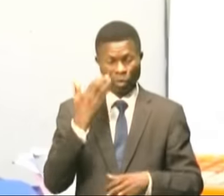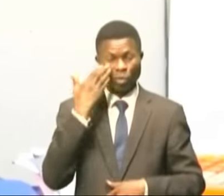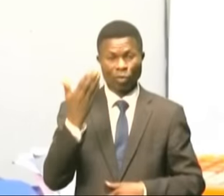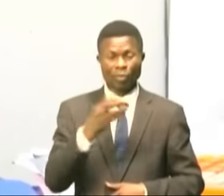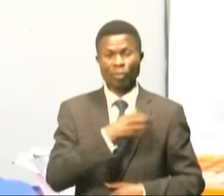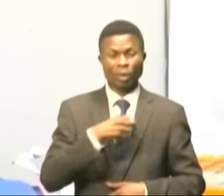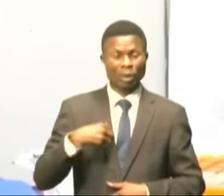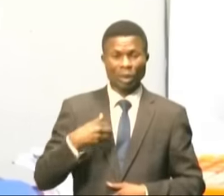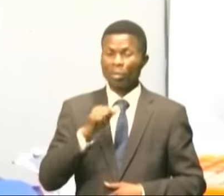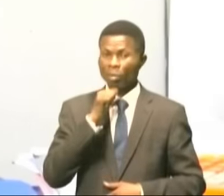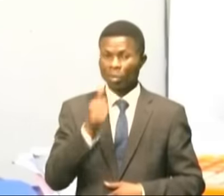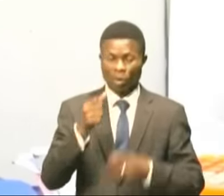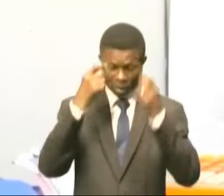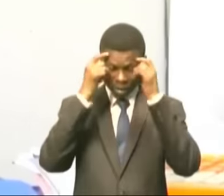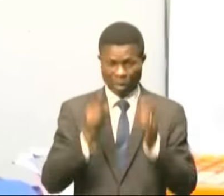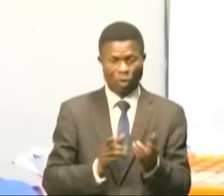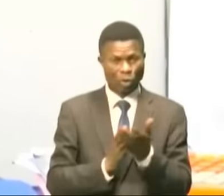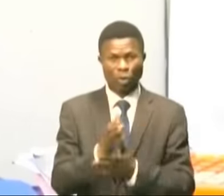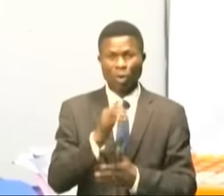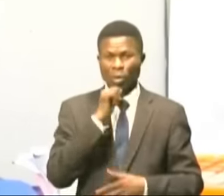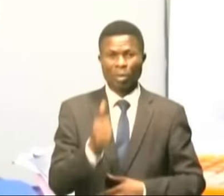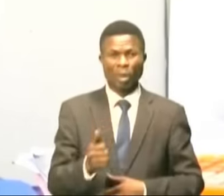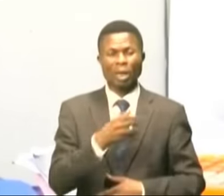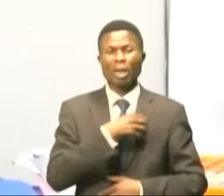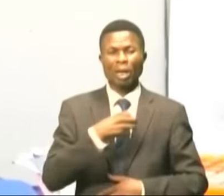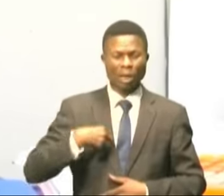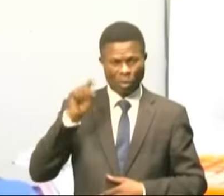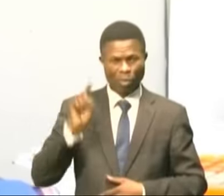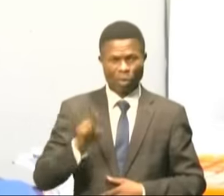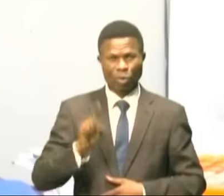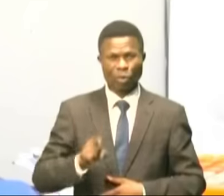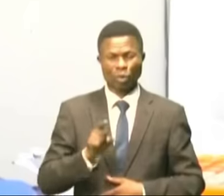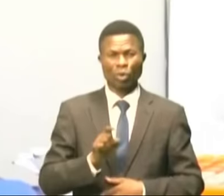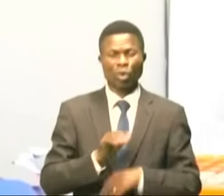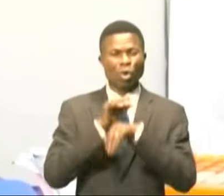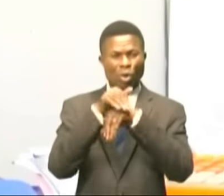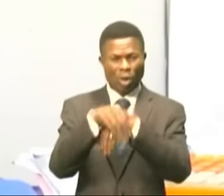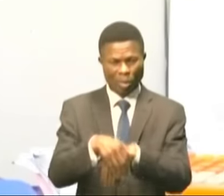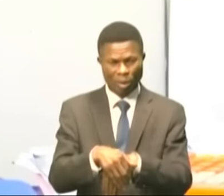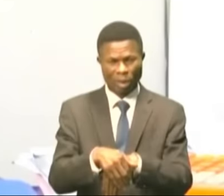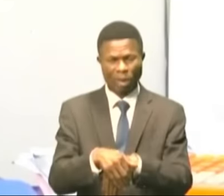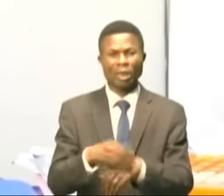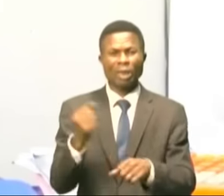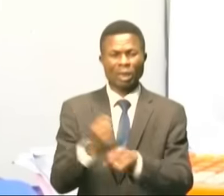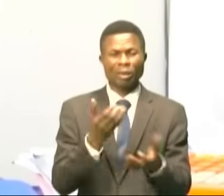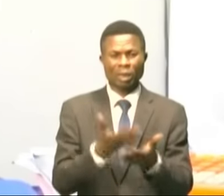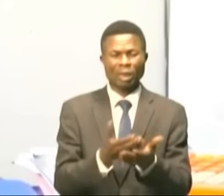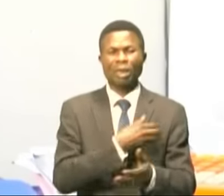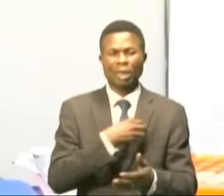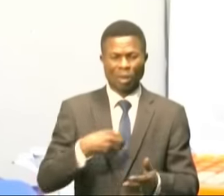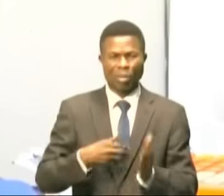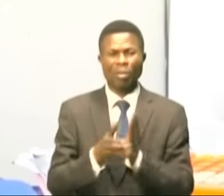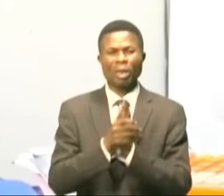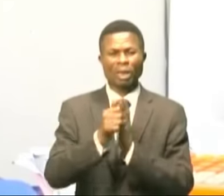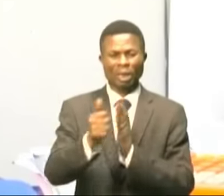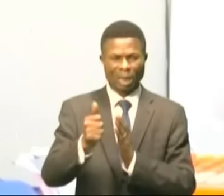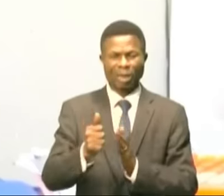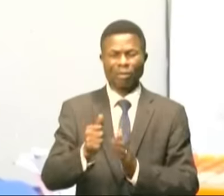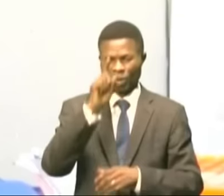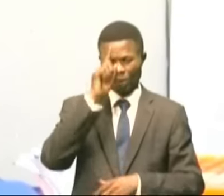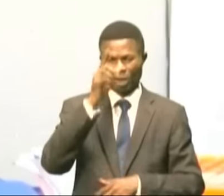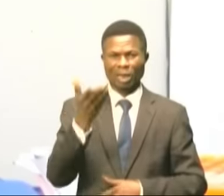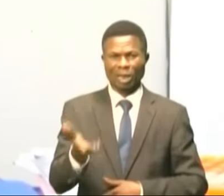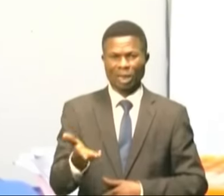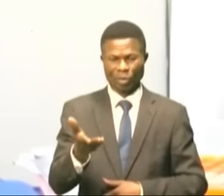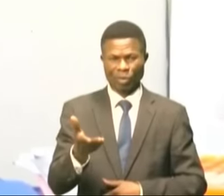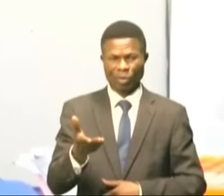pas une décision par là, les femmes doivent postuler et occuper, parce qu'il y a des femmes qui ont des têtes bien faites.